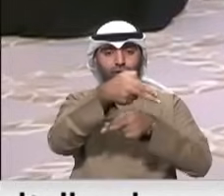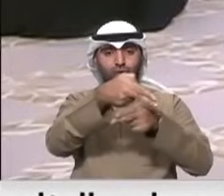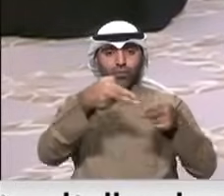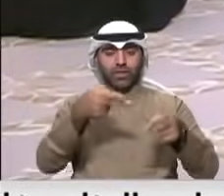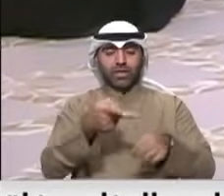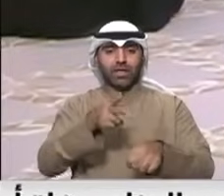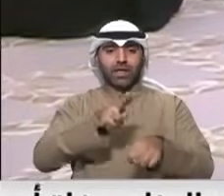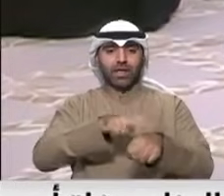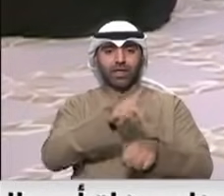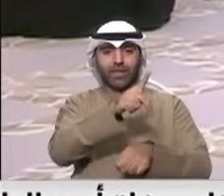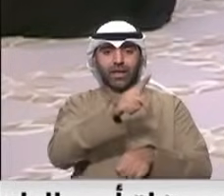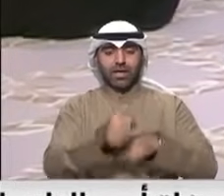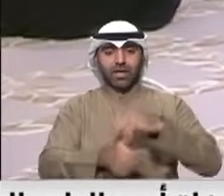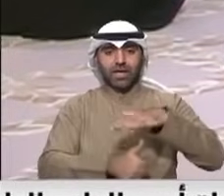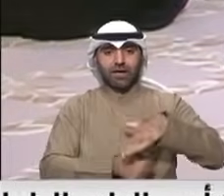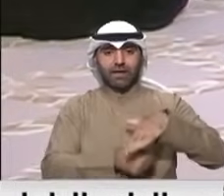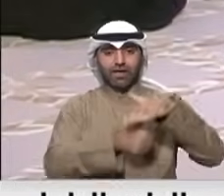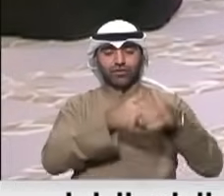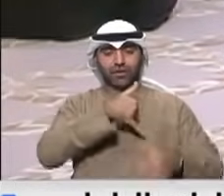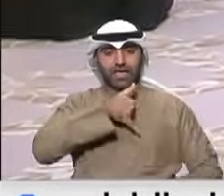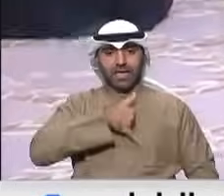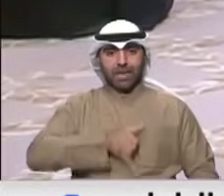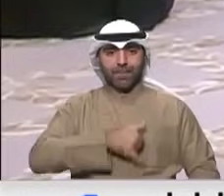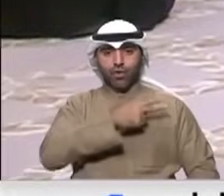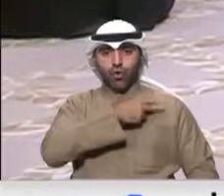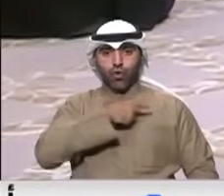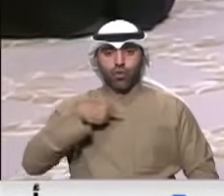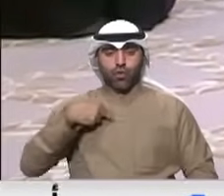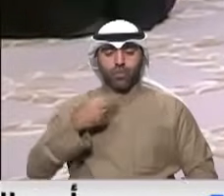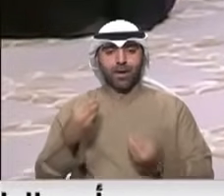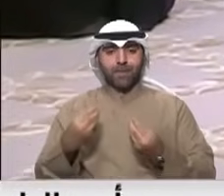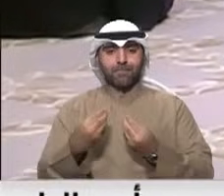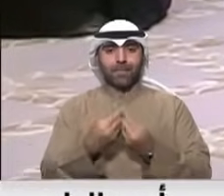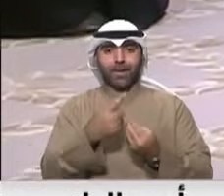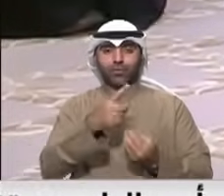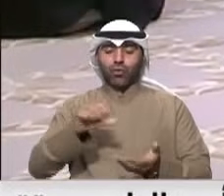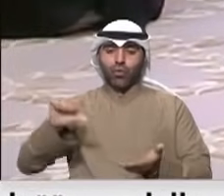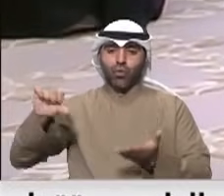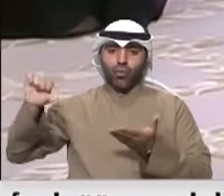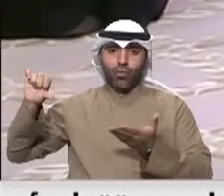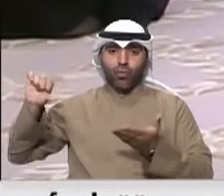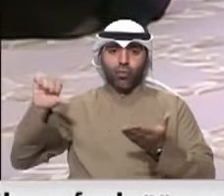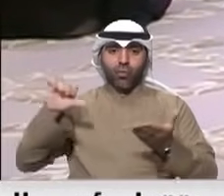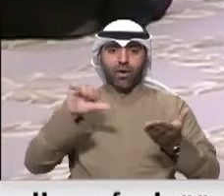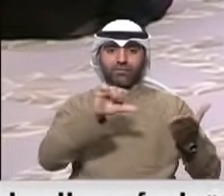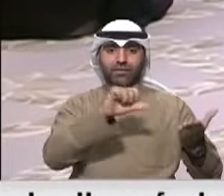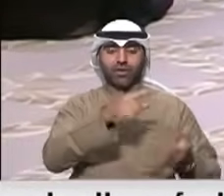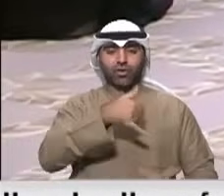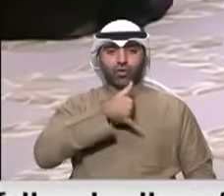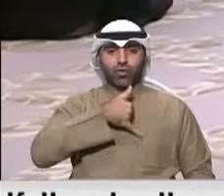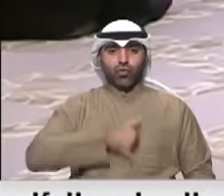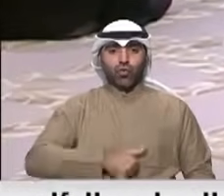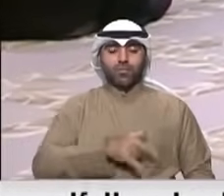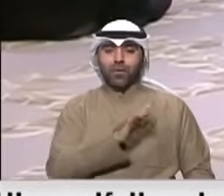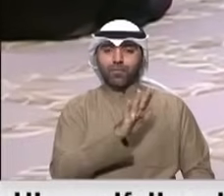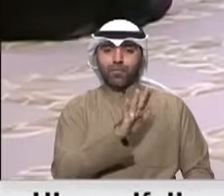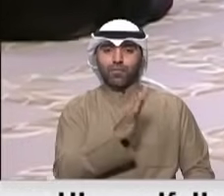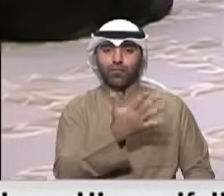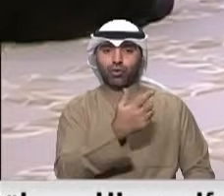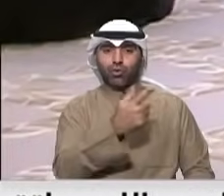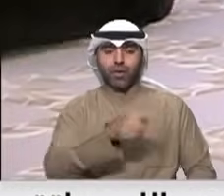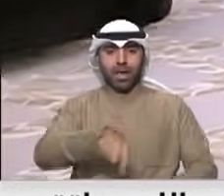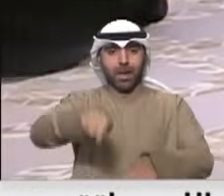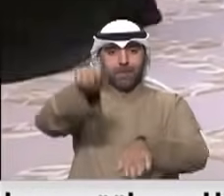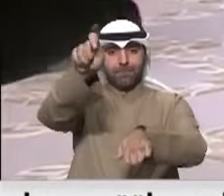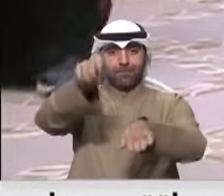ويرافق فخامته وفد يضم كلا من عضو مجلس القياده الرئاسي عثمان مجلي ورئيس مجلس النواب الشيخ